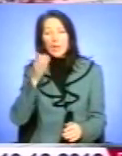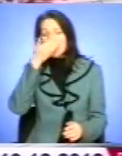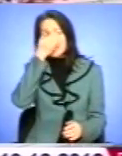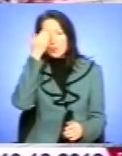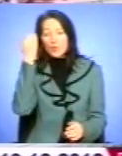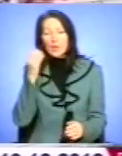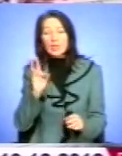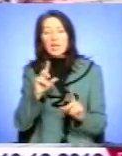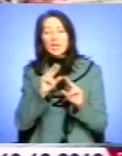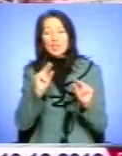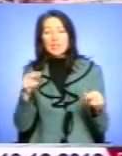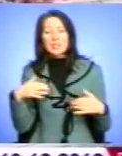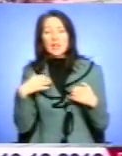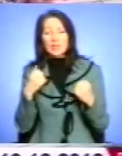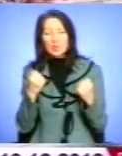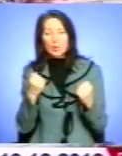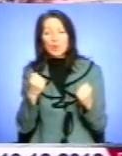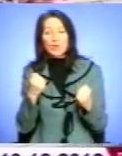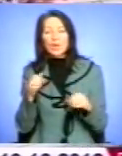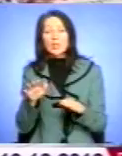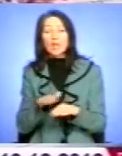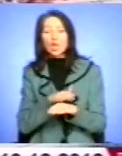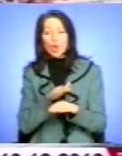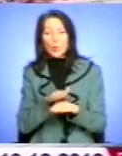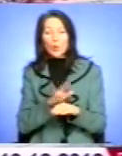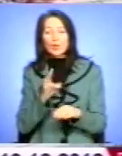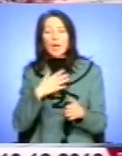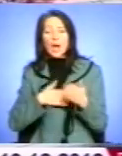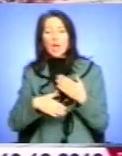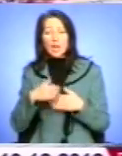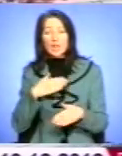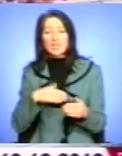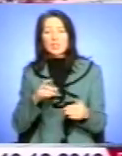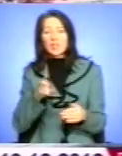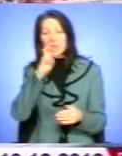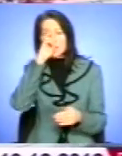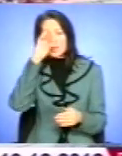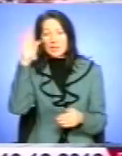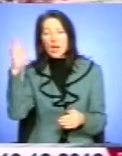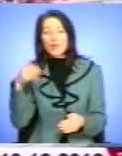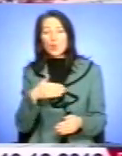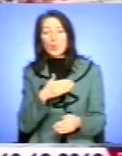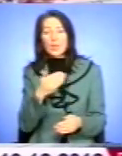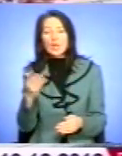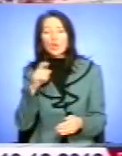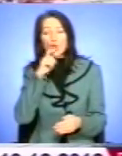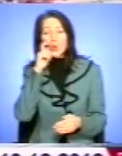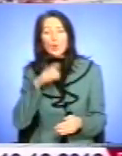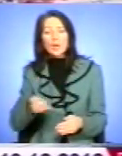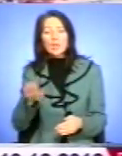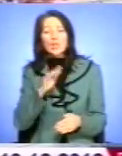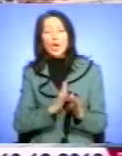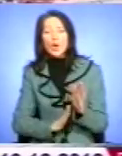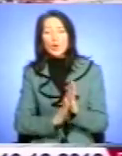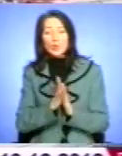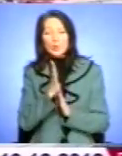На щастя, на здоров'я, на добро, на радість, на славу нашої України. Ростіть